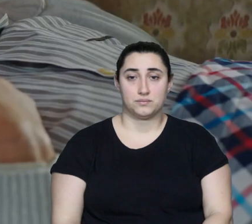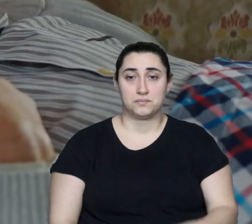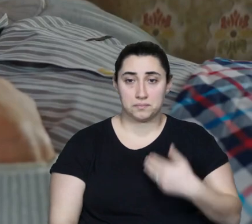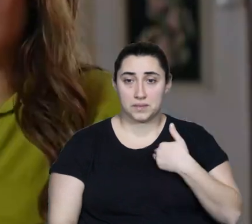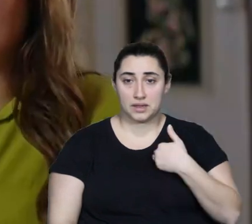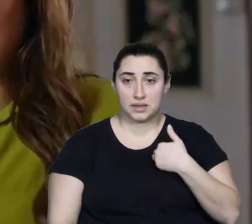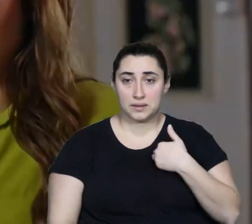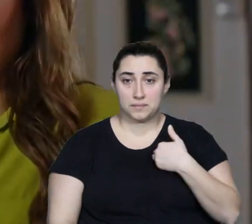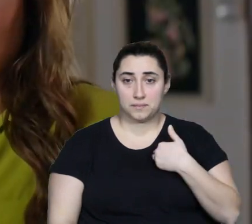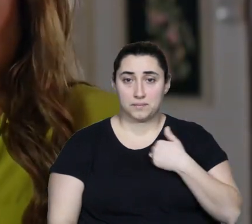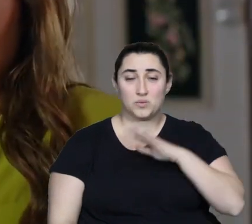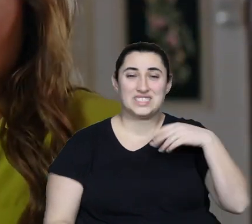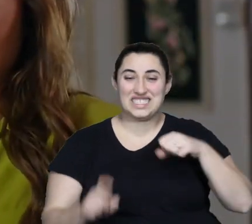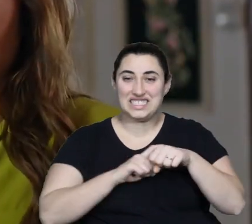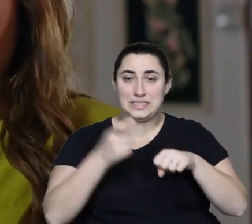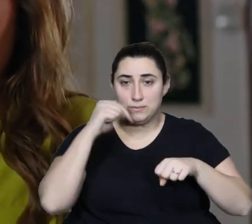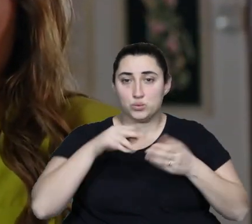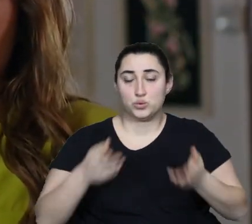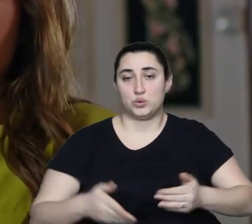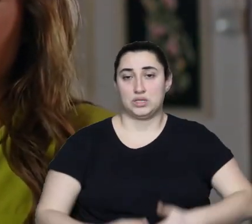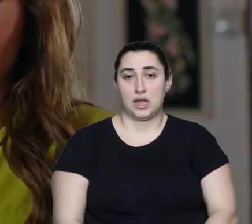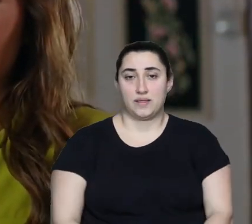Benim bütün öfkem aslında buna.